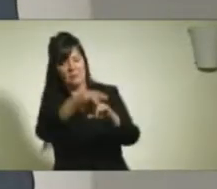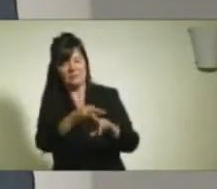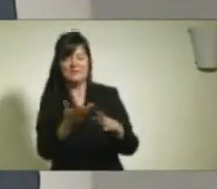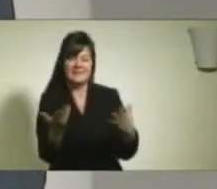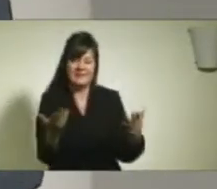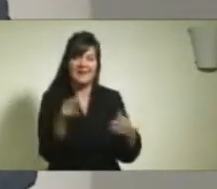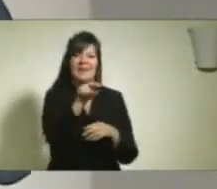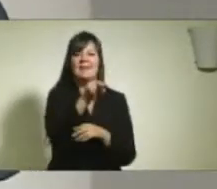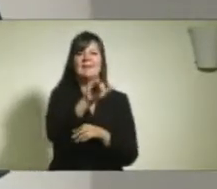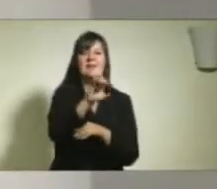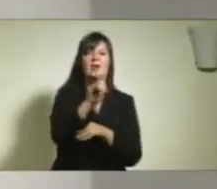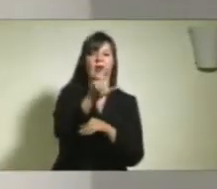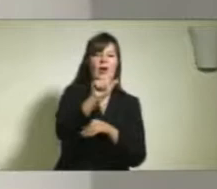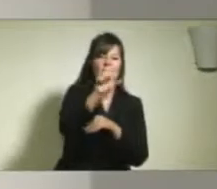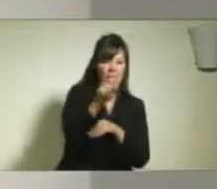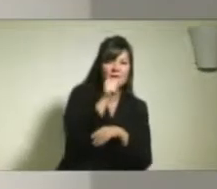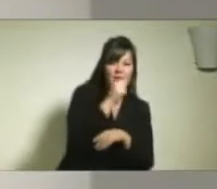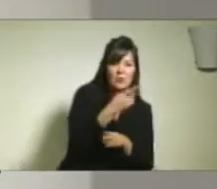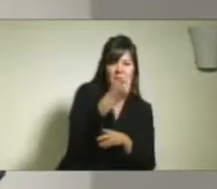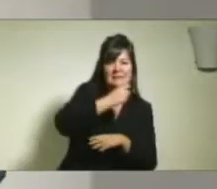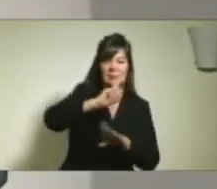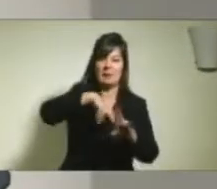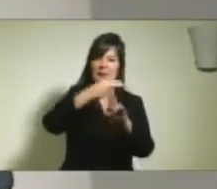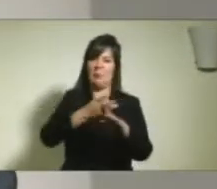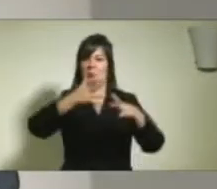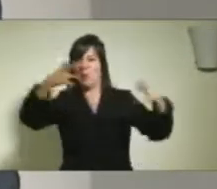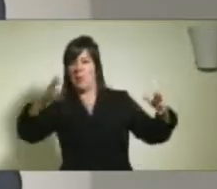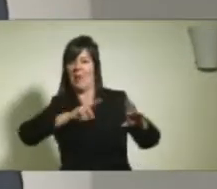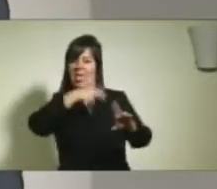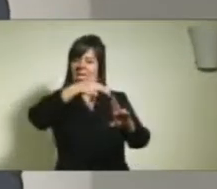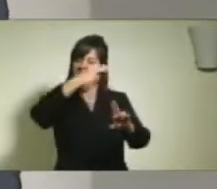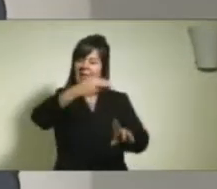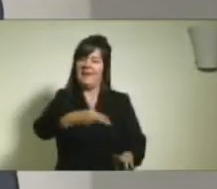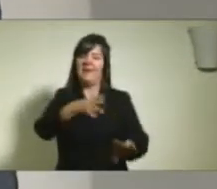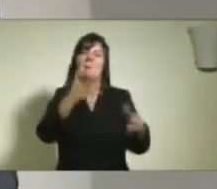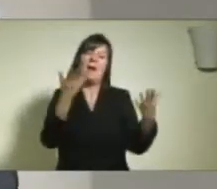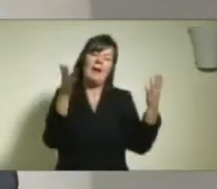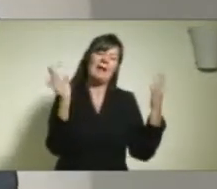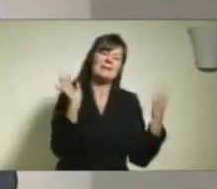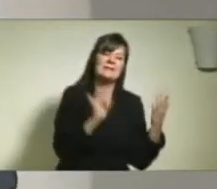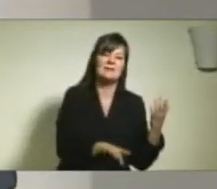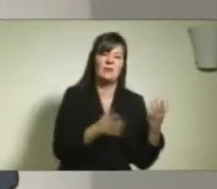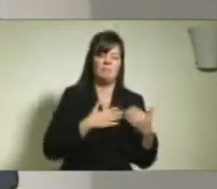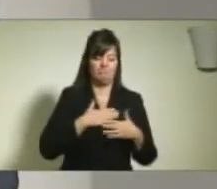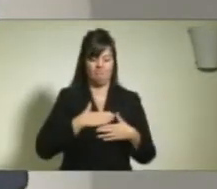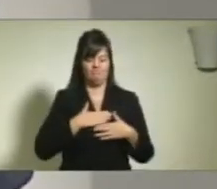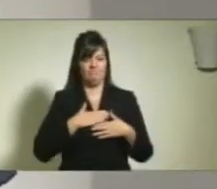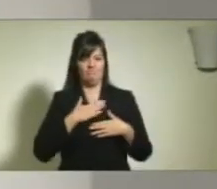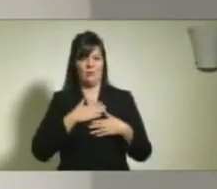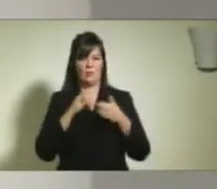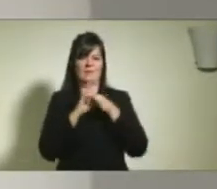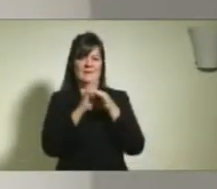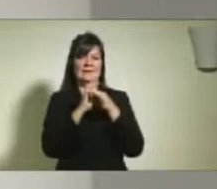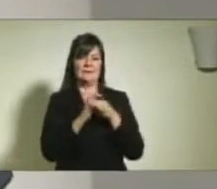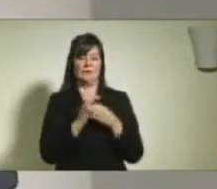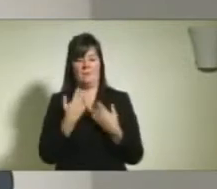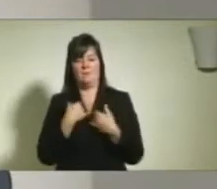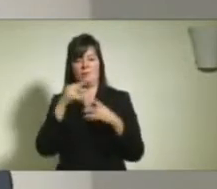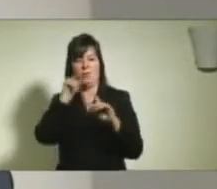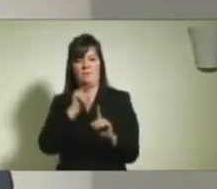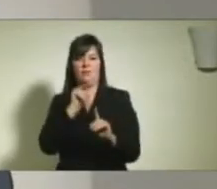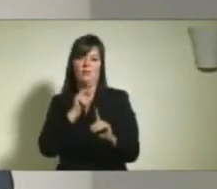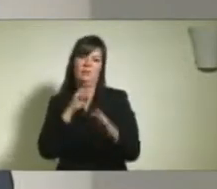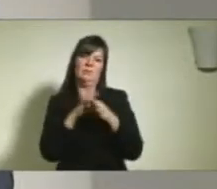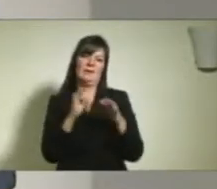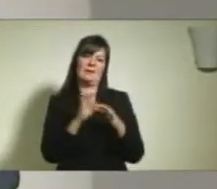Nicolas, mais je pense que je voulais aussi avoir la possibilité de donner le point de vue de notre syndicat par rapport à ce que nous,